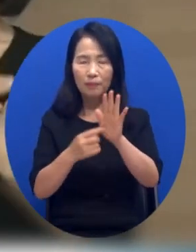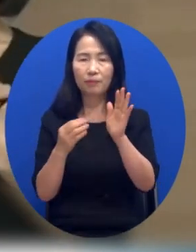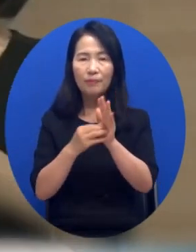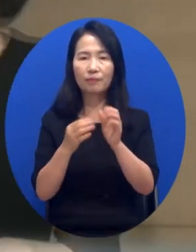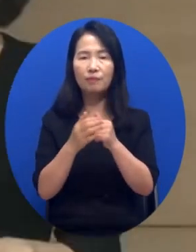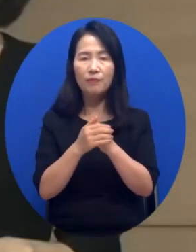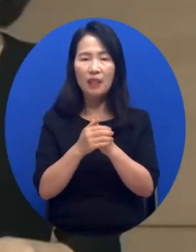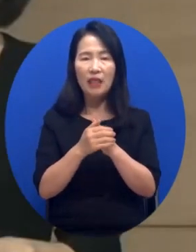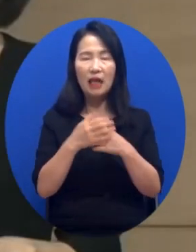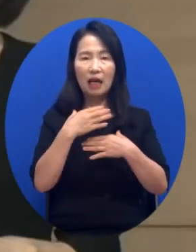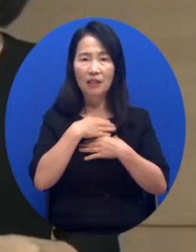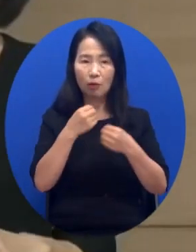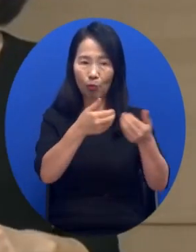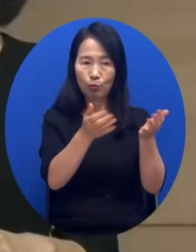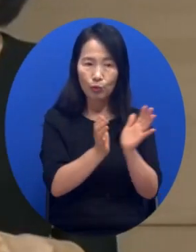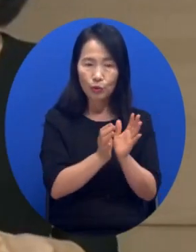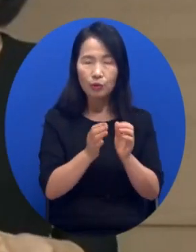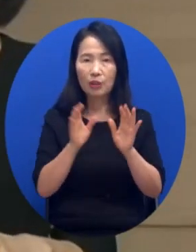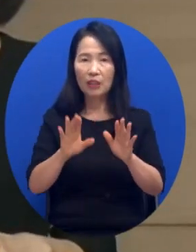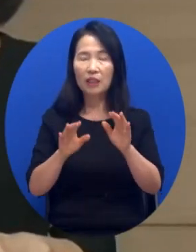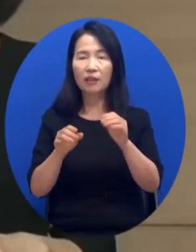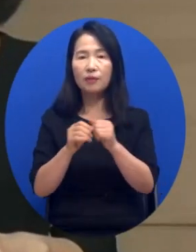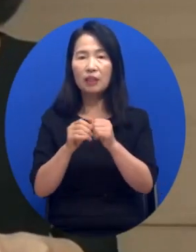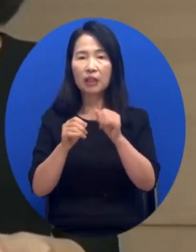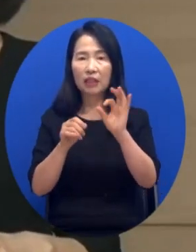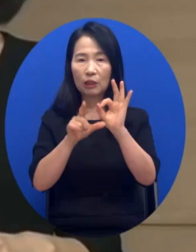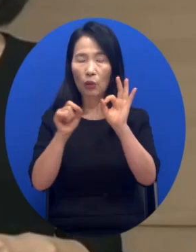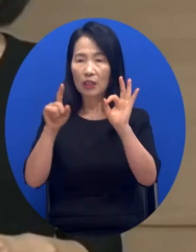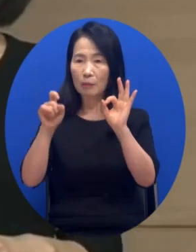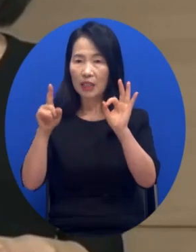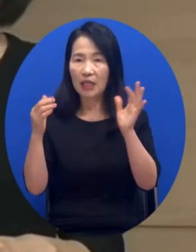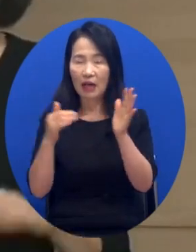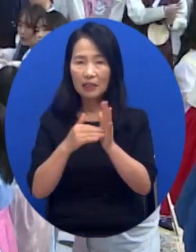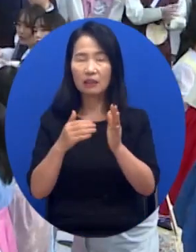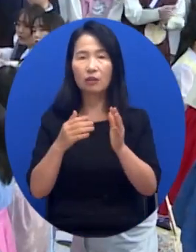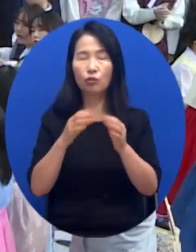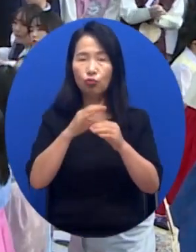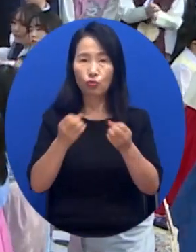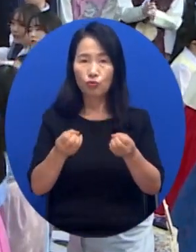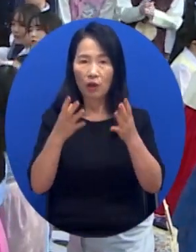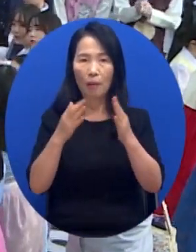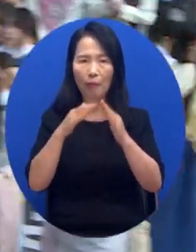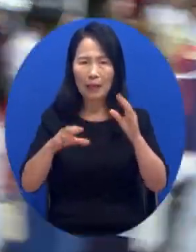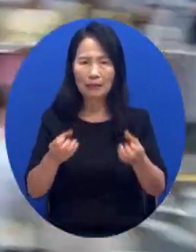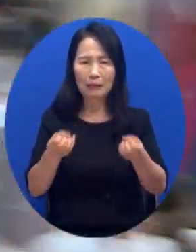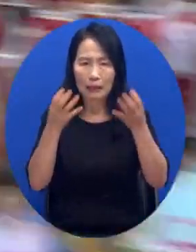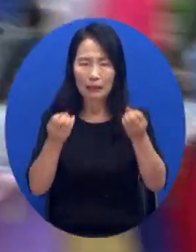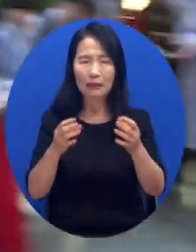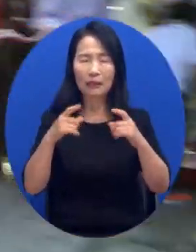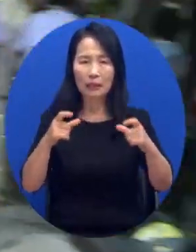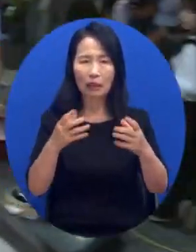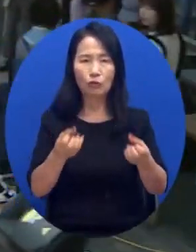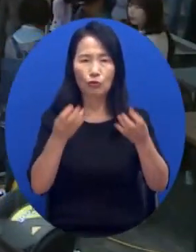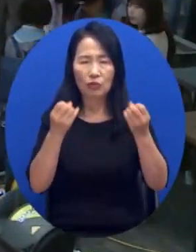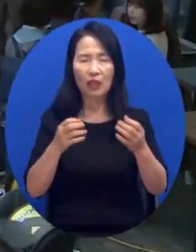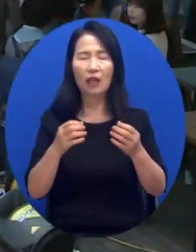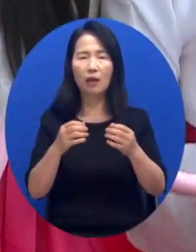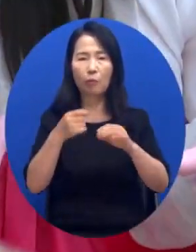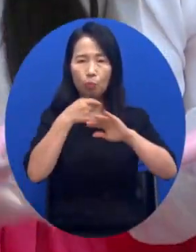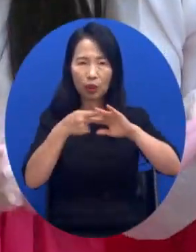중앙재난안전대책본부는 오는 10월 11일까지 추석 맞이 마을 잔치와 지역 축제, 민속놀이 등은